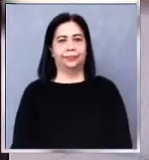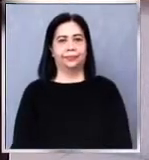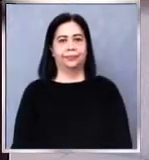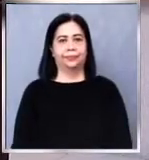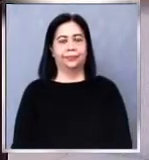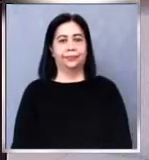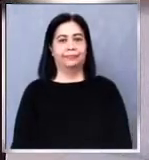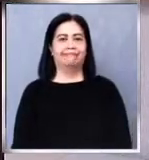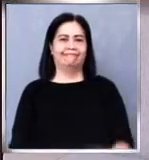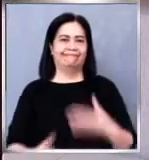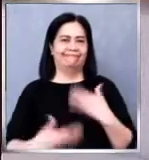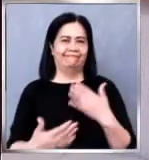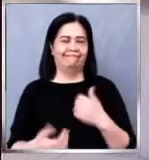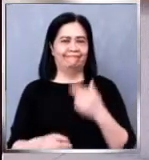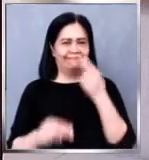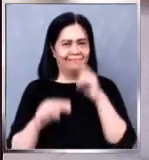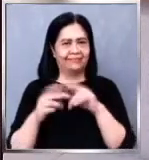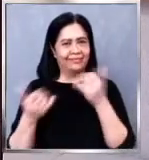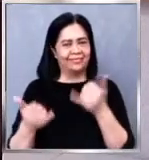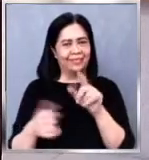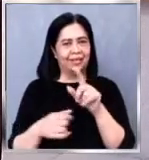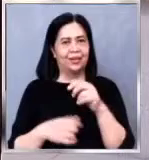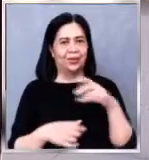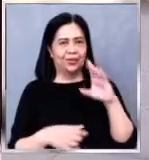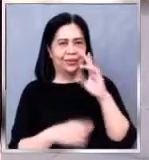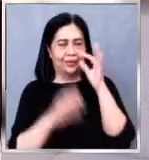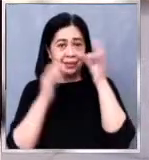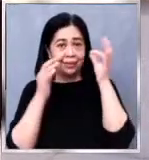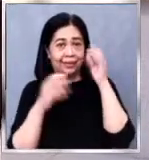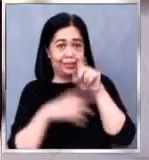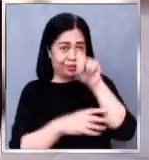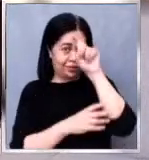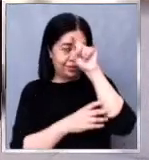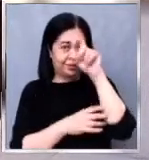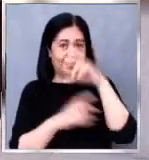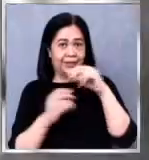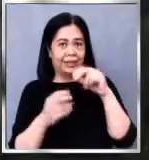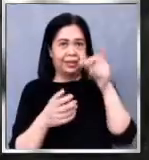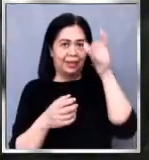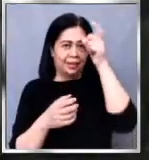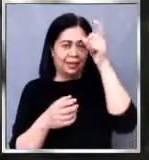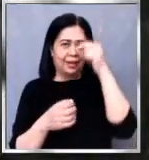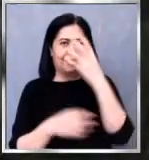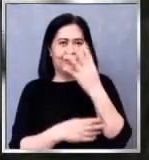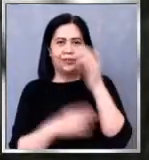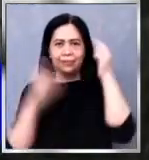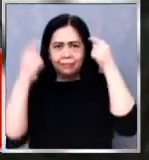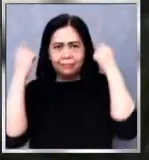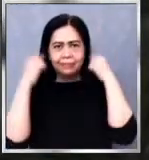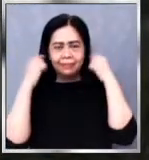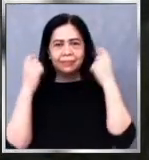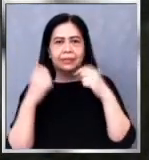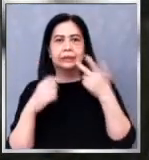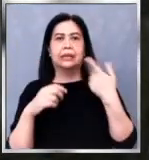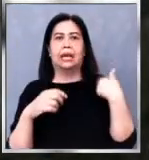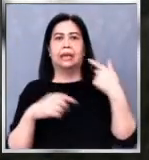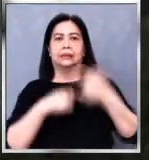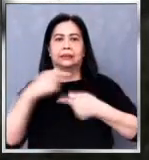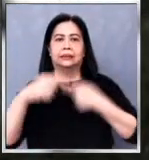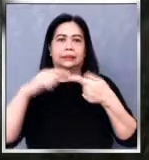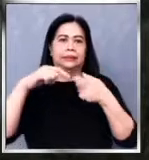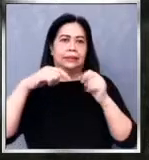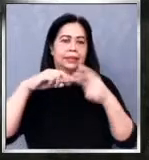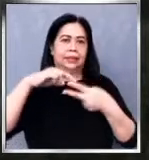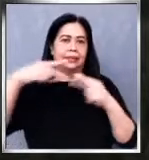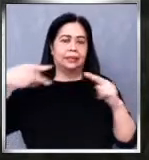Kinatutuwaan online ang isang kuting sa Turkey na apat ang tenga. Dahil daw ito sa genetic mutation sa kuting na si Midas,